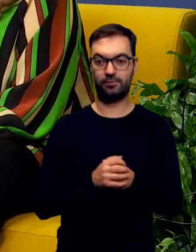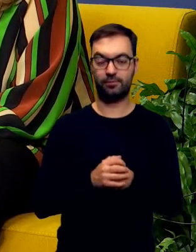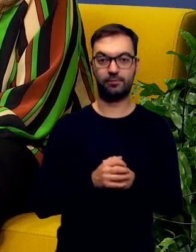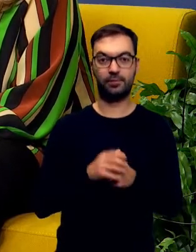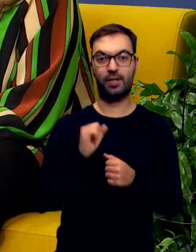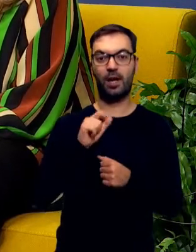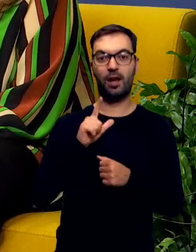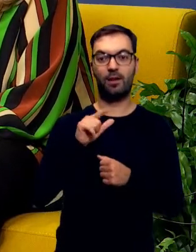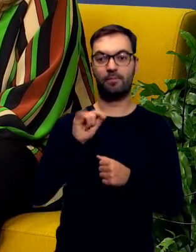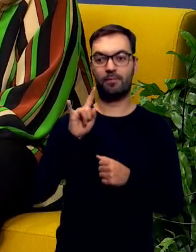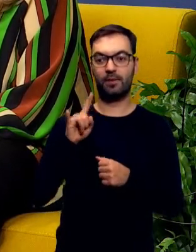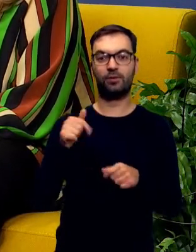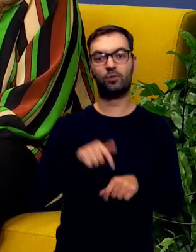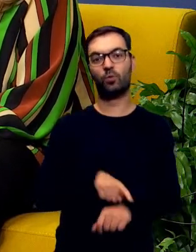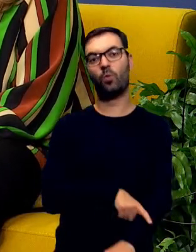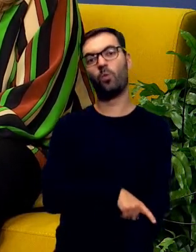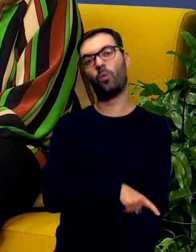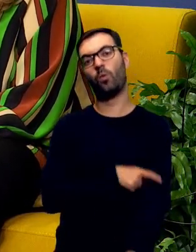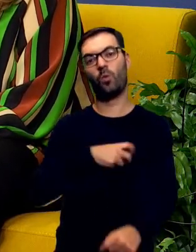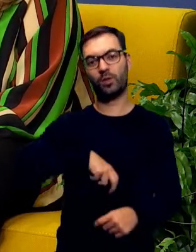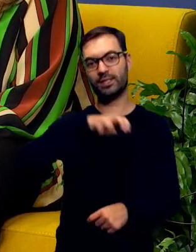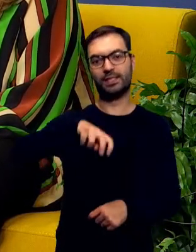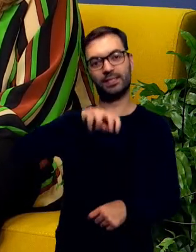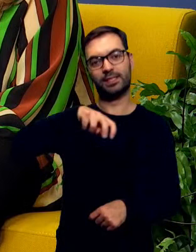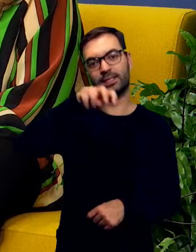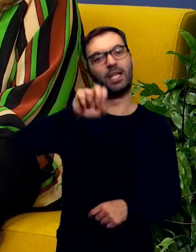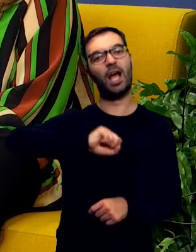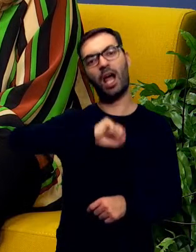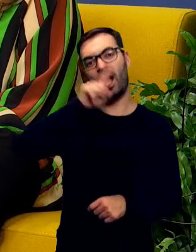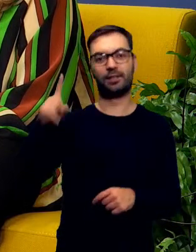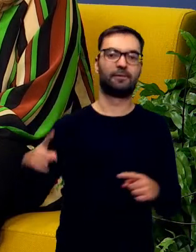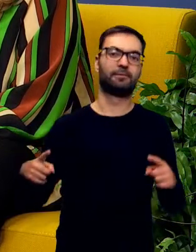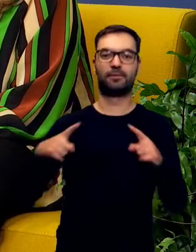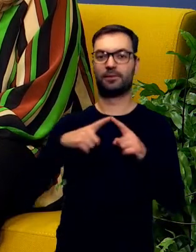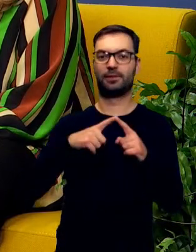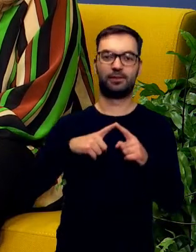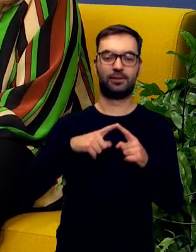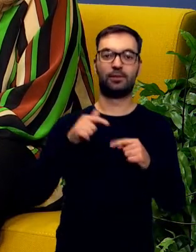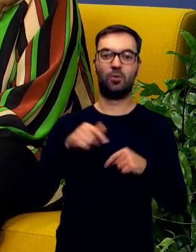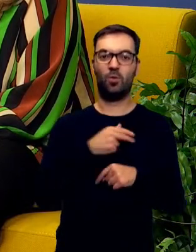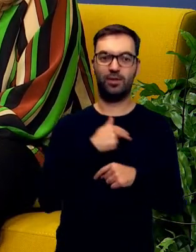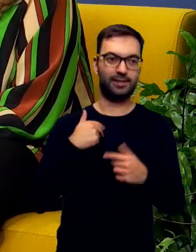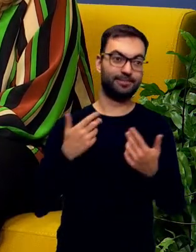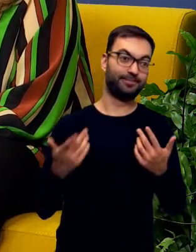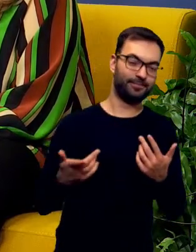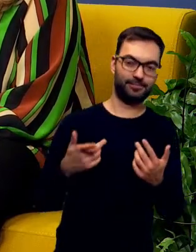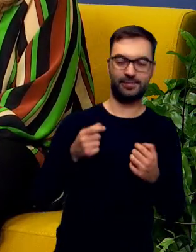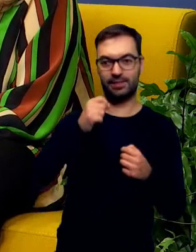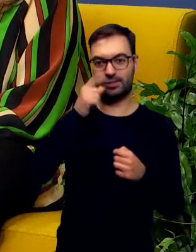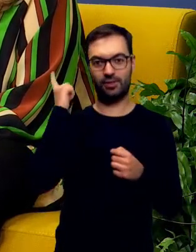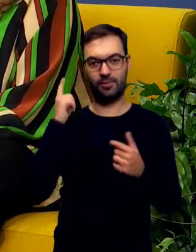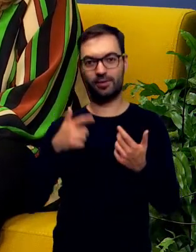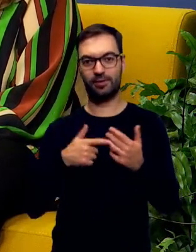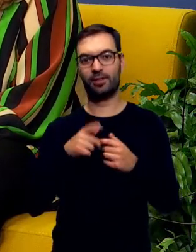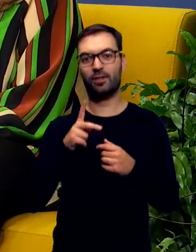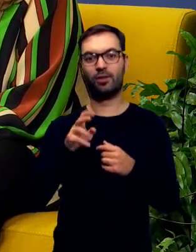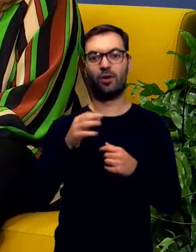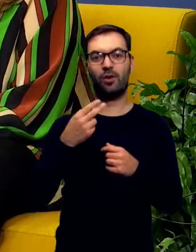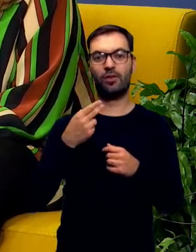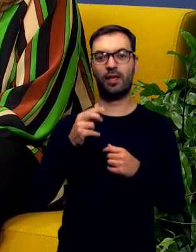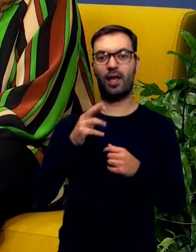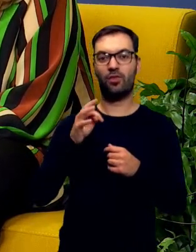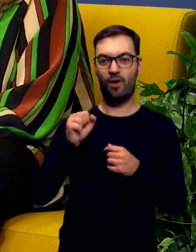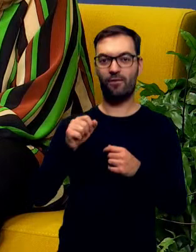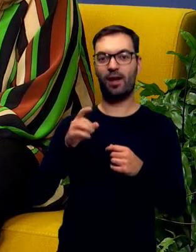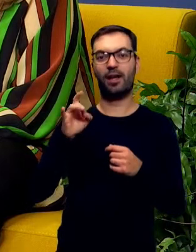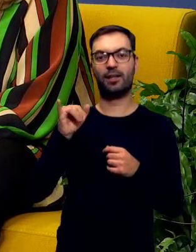W Alpach trzeba długo iść gdzieś, prawda, żeby znaleźć się wysoko w górach. Tutaj jest Zakopanego na Kondratowo, następnie